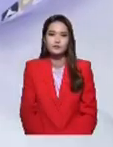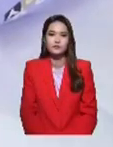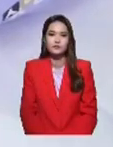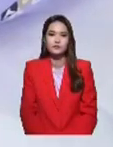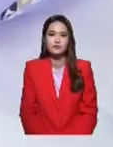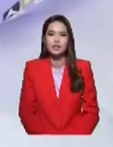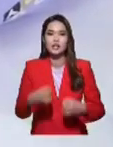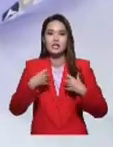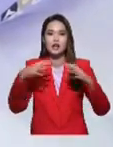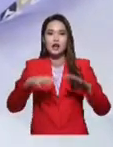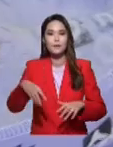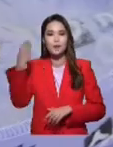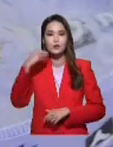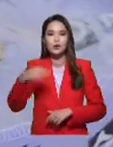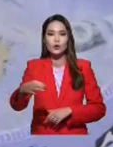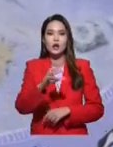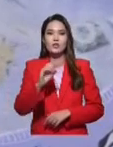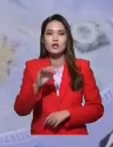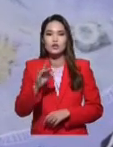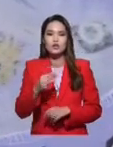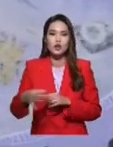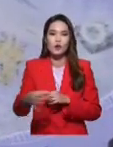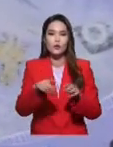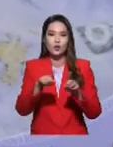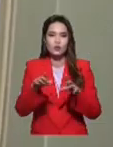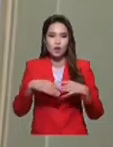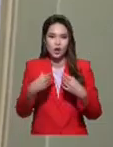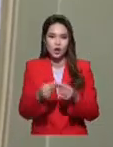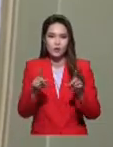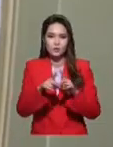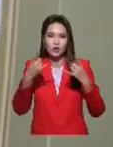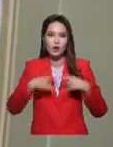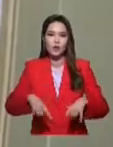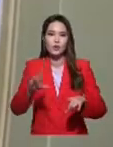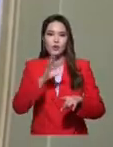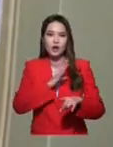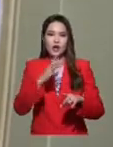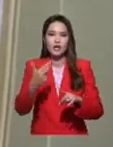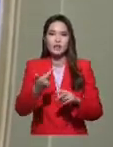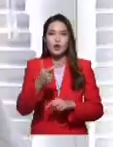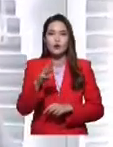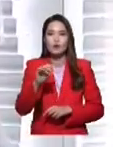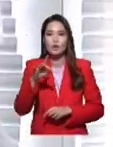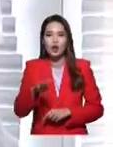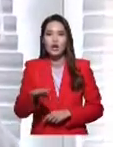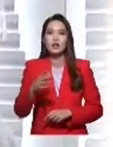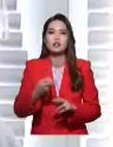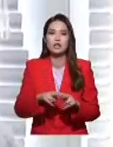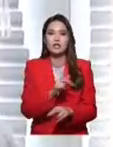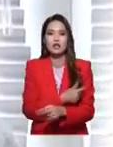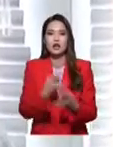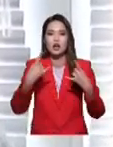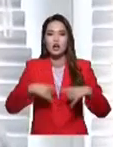Шақалақтың бірі Түркістан облысы Жетісай ауданы Шәкеновтер отбасында дүниеге келген. 35 жастағы Гүлмира Үстілеуова Асығата ауруханасында